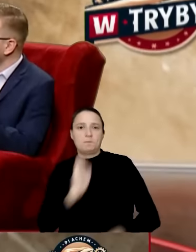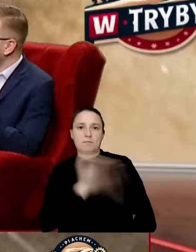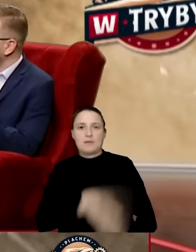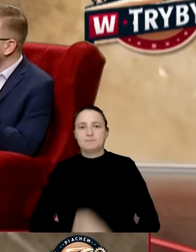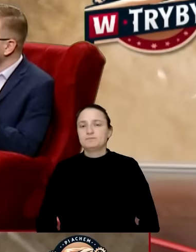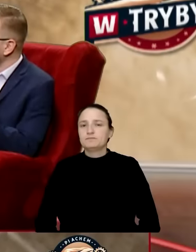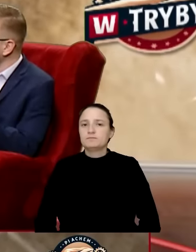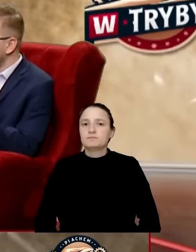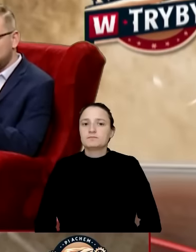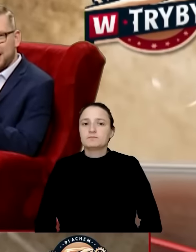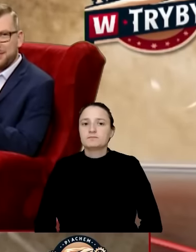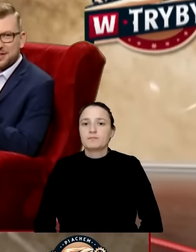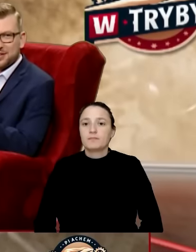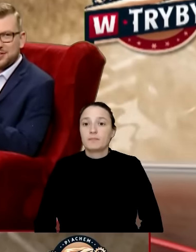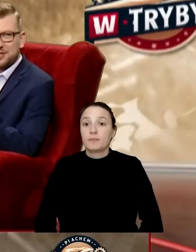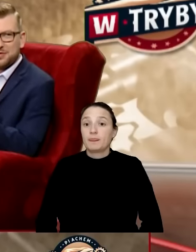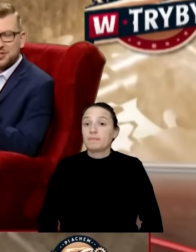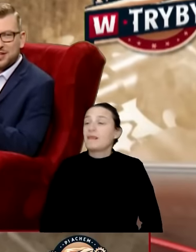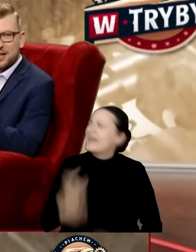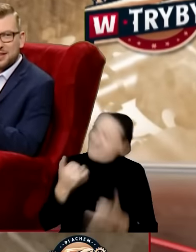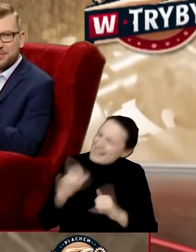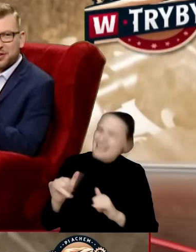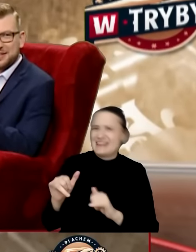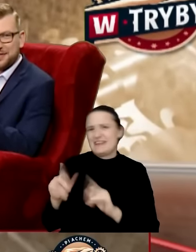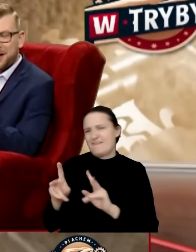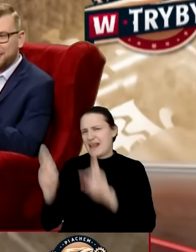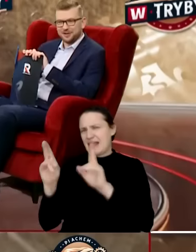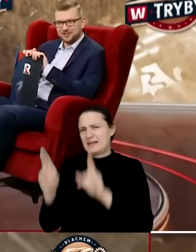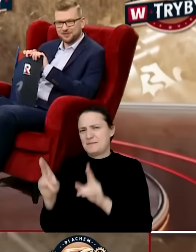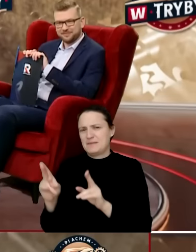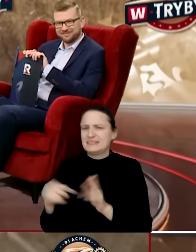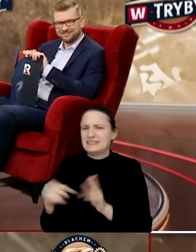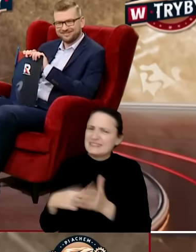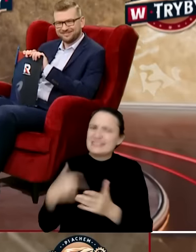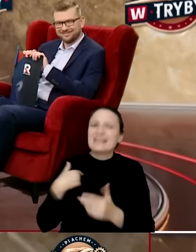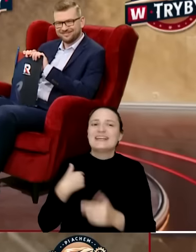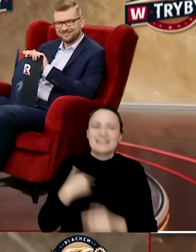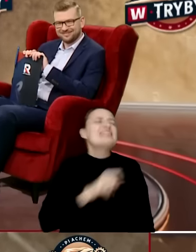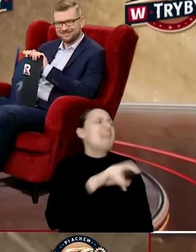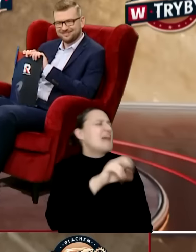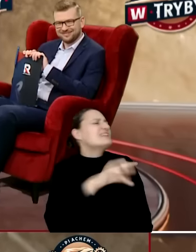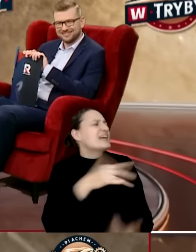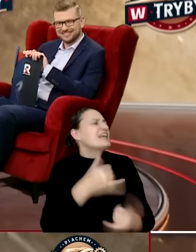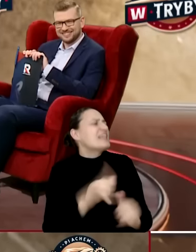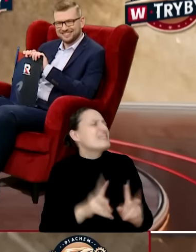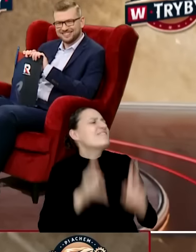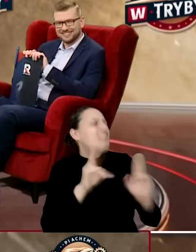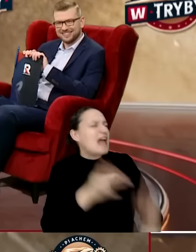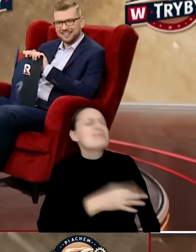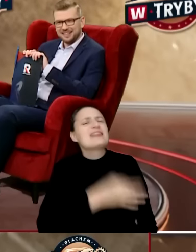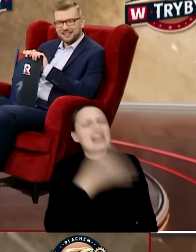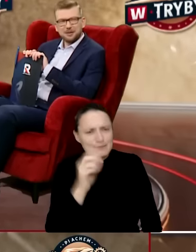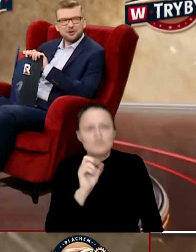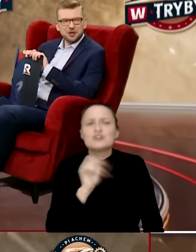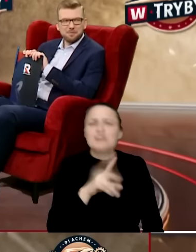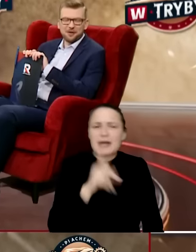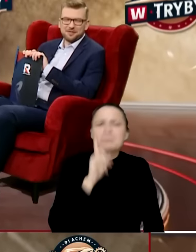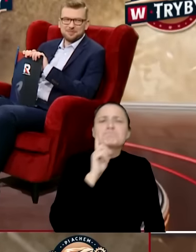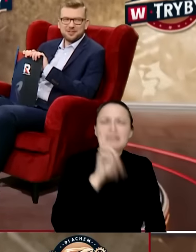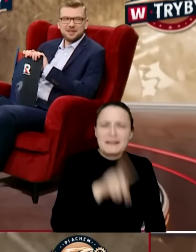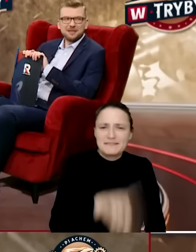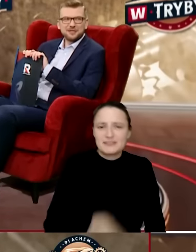Chodziło mi o ten inny fragment jeszcze, co dzisiaj Adrian pokazywałeś. Tak, ten inny fragment jest zdecydowanie lepszy, to prawda. To